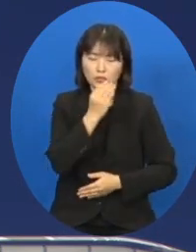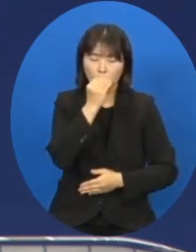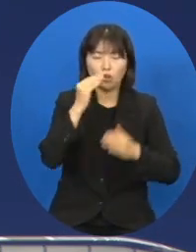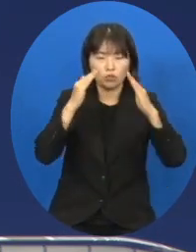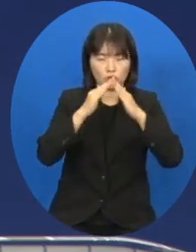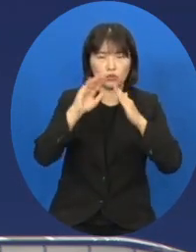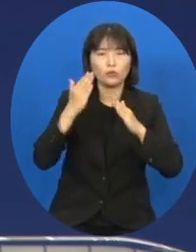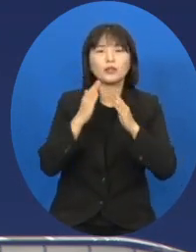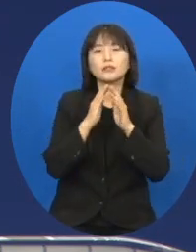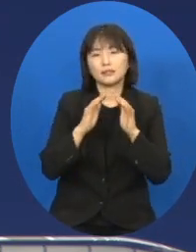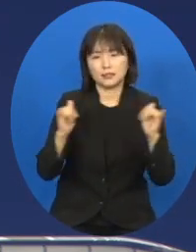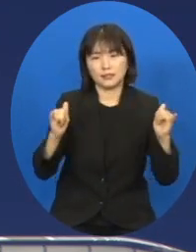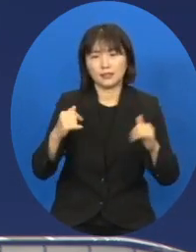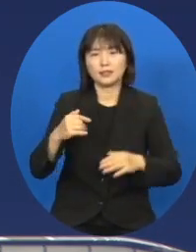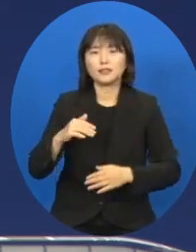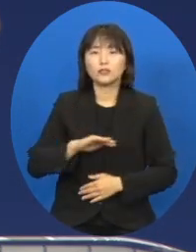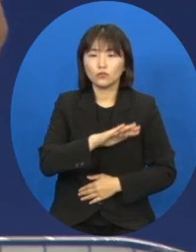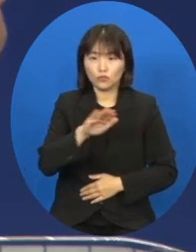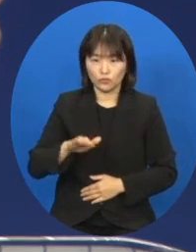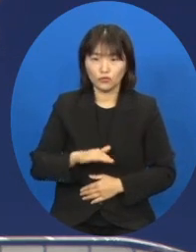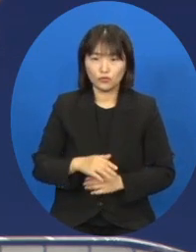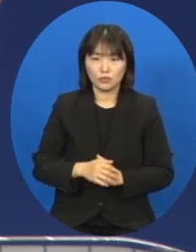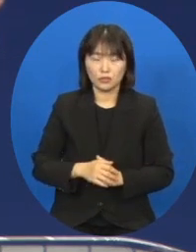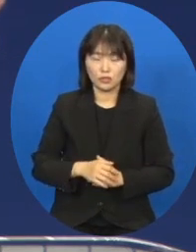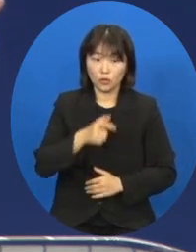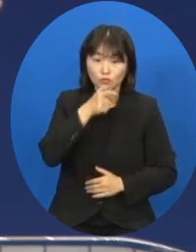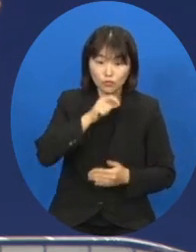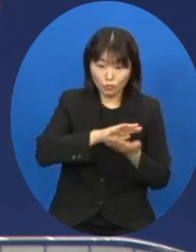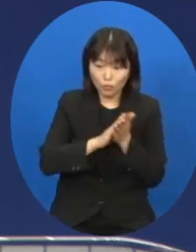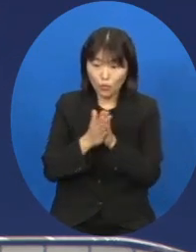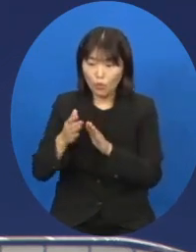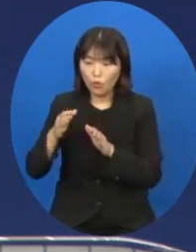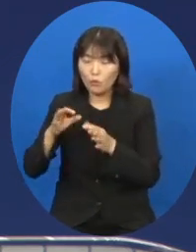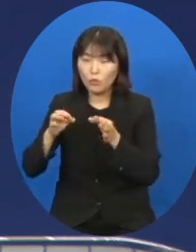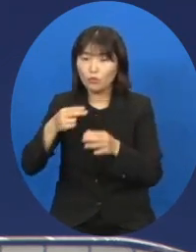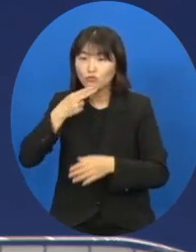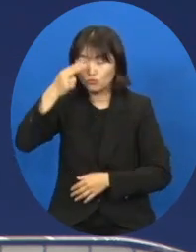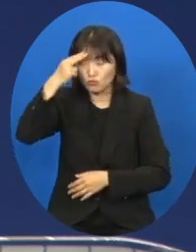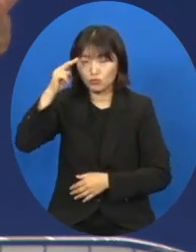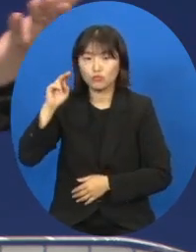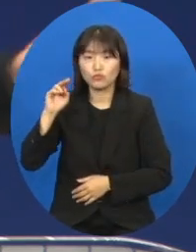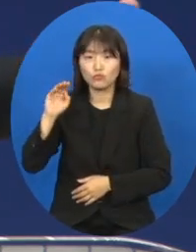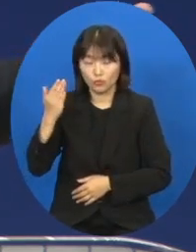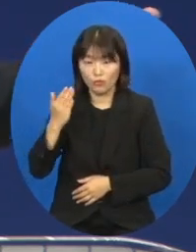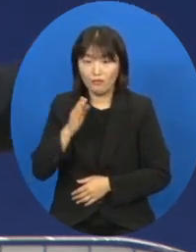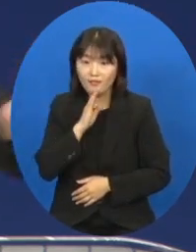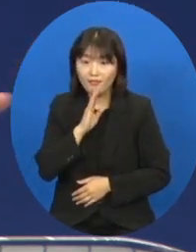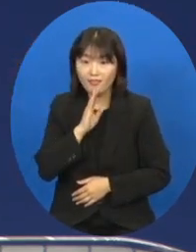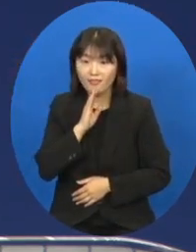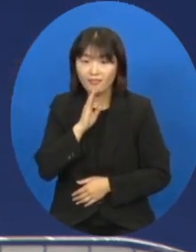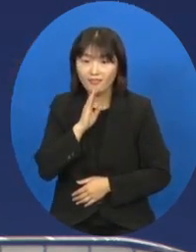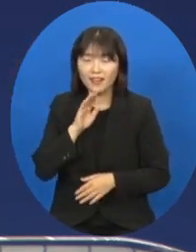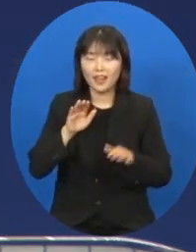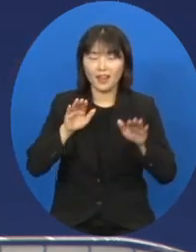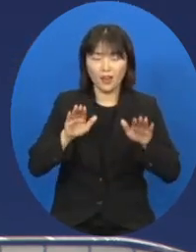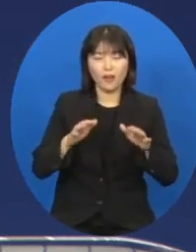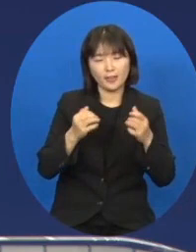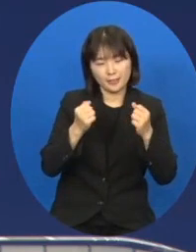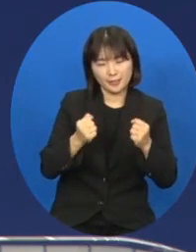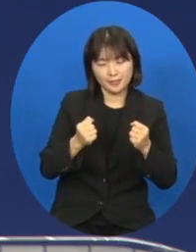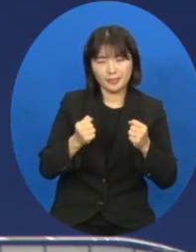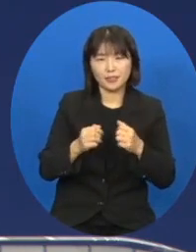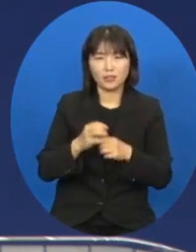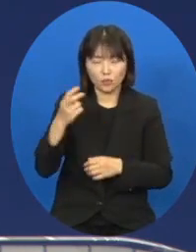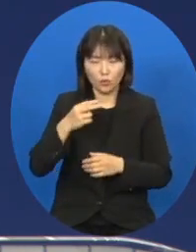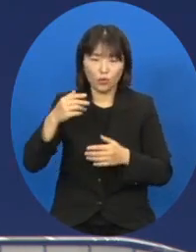거죠. 물이 포도주가 된 거잖아요. 오늘 여기 계신 분 중에 또는 영상으로